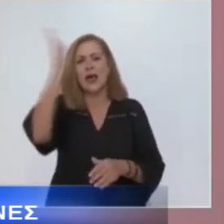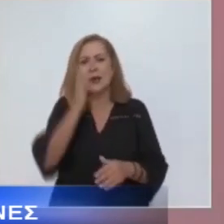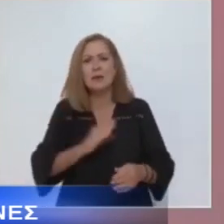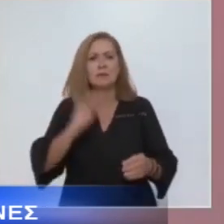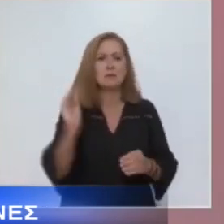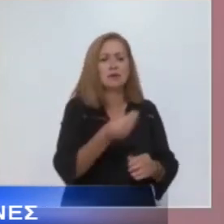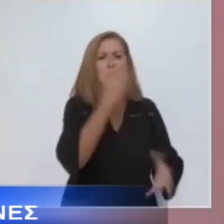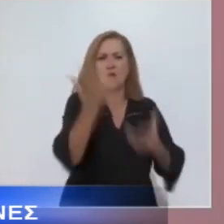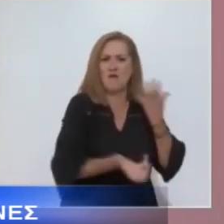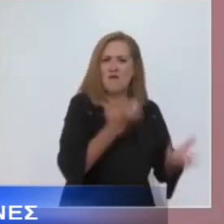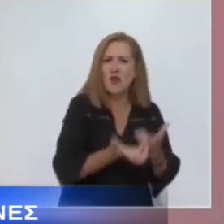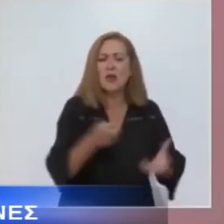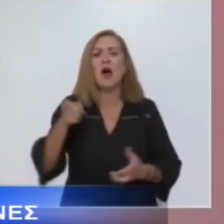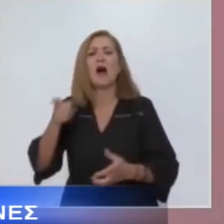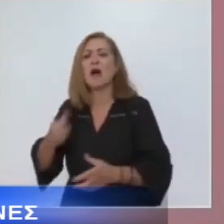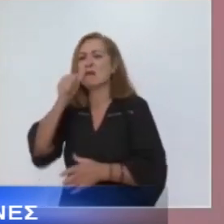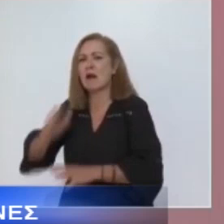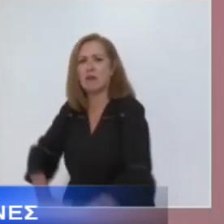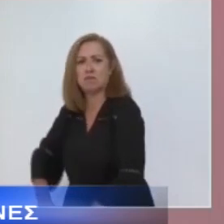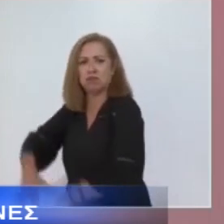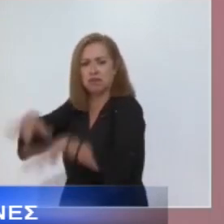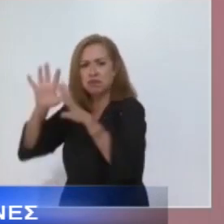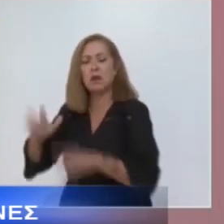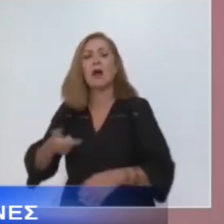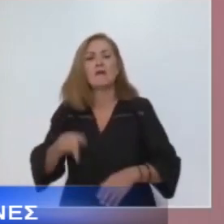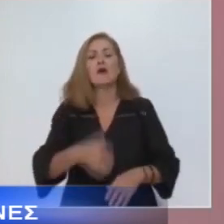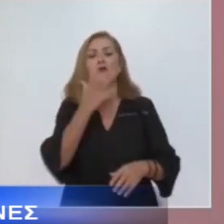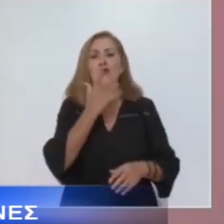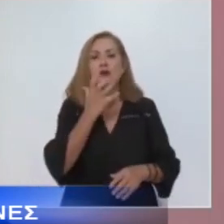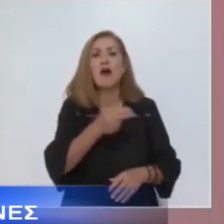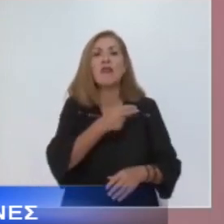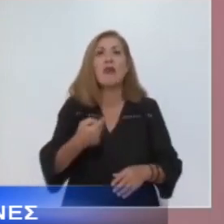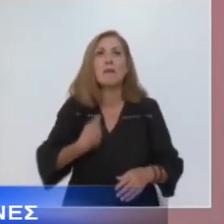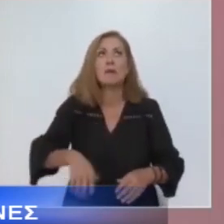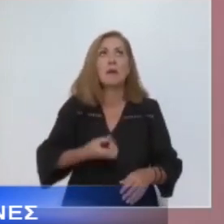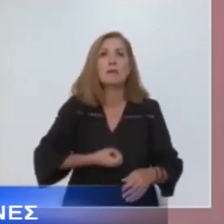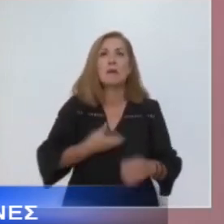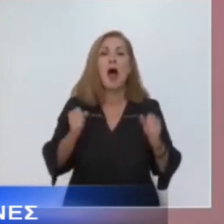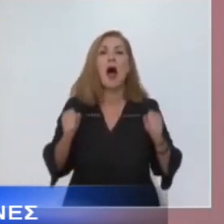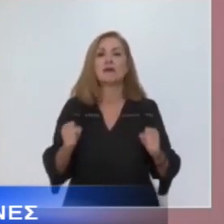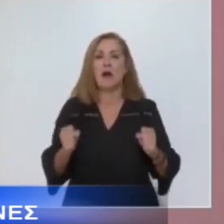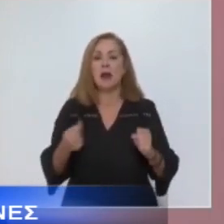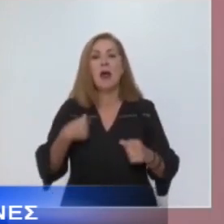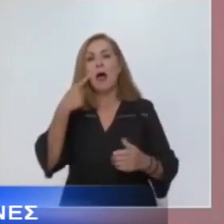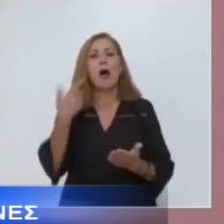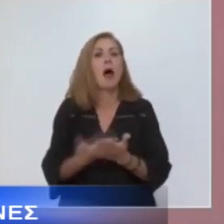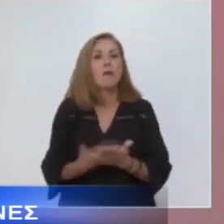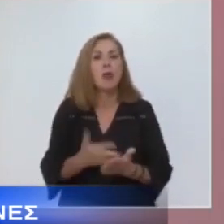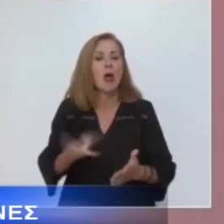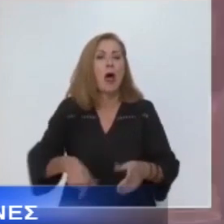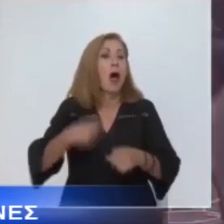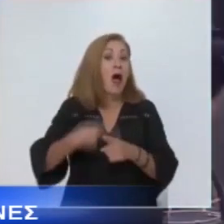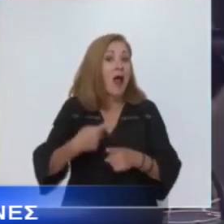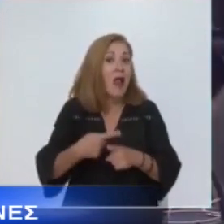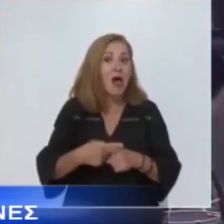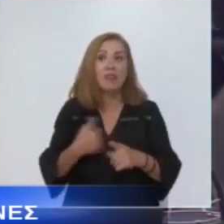τεράστιες πυρκαγιές αλλά και οι φωνικές πλημμύρες δημιούργησαν ένα σοβαρό θέμα ασφάλειας και αποδεικνύουν ότι η Ελλάδα δεν ήταν έτοιμη και